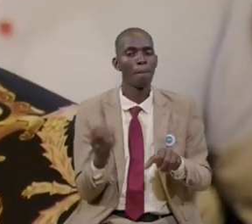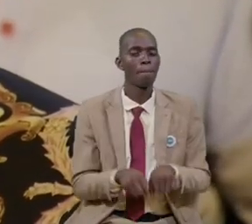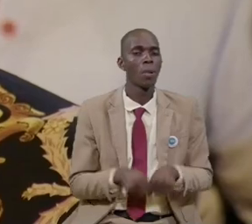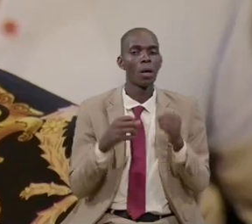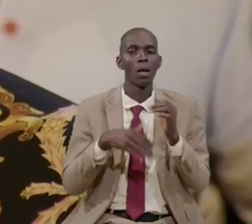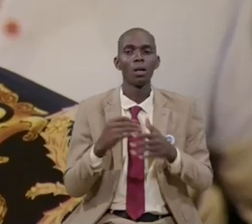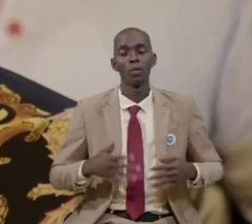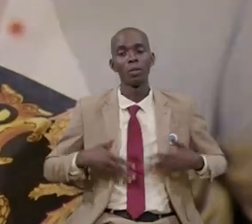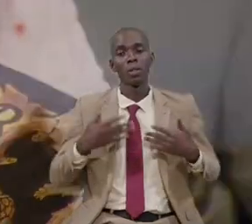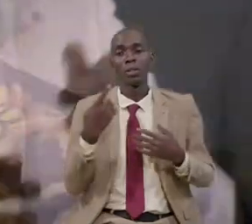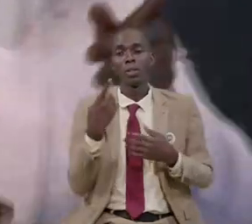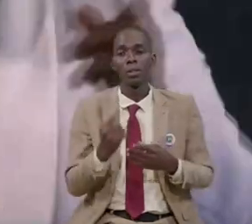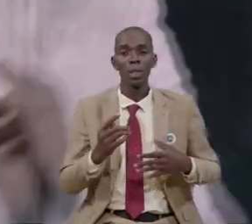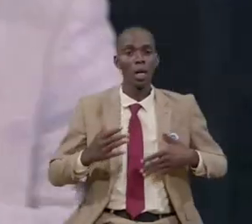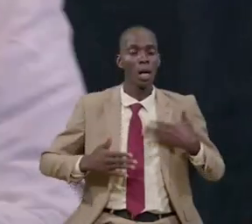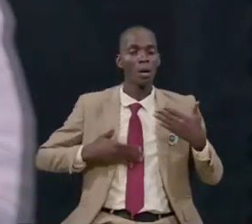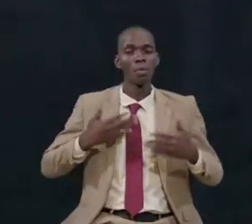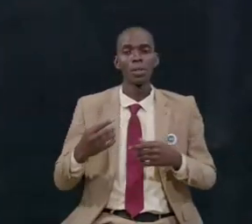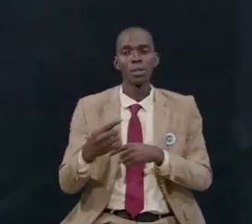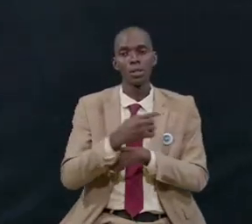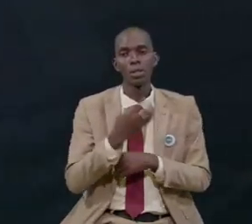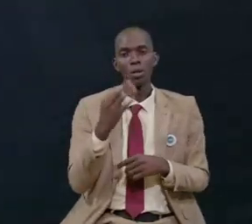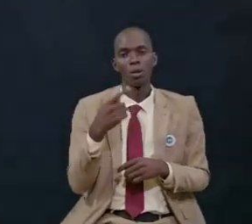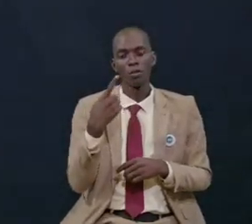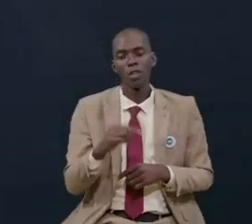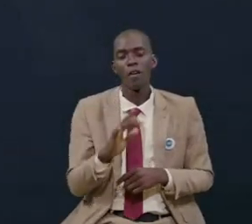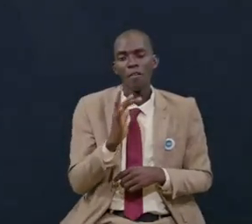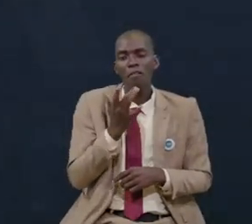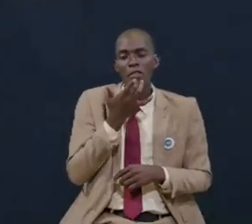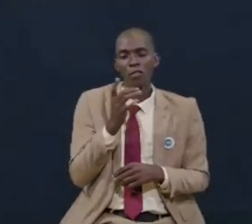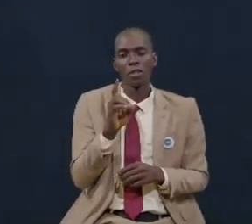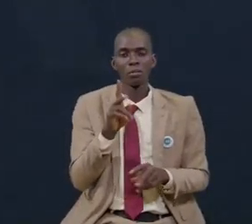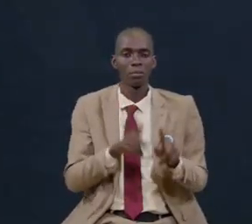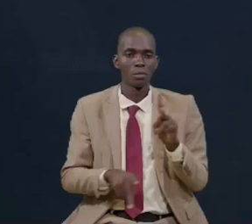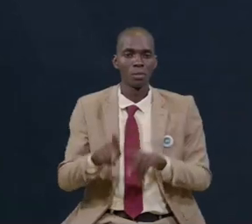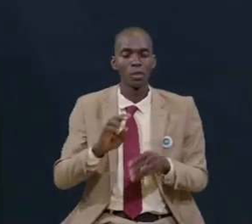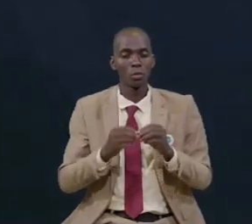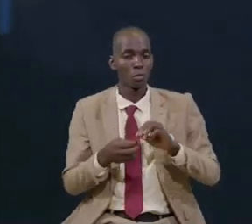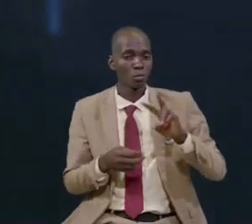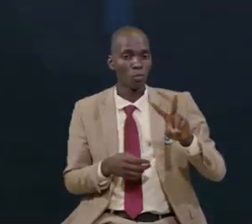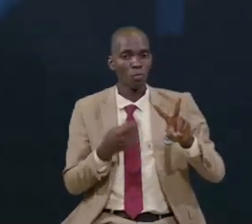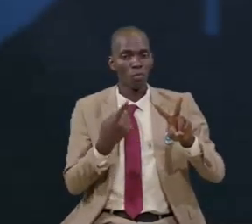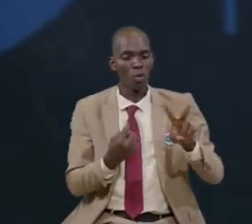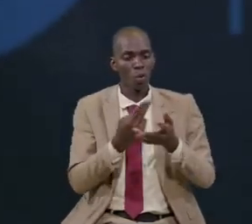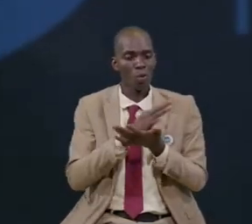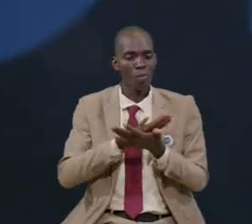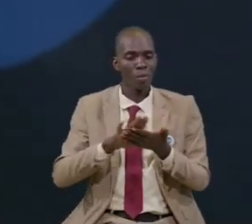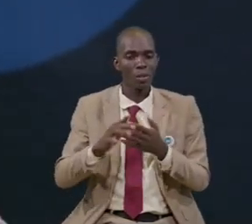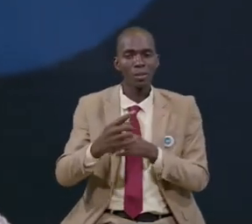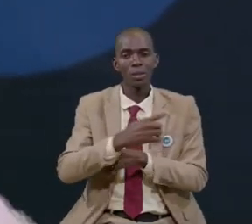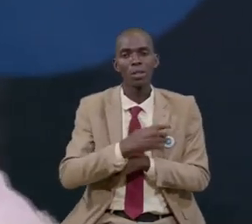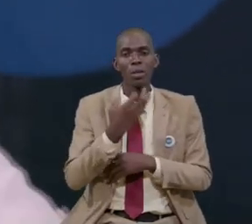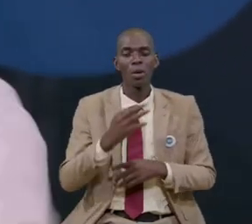heureux du peuple favori. 2. Le jour saint de notre